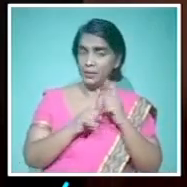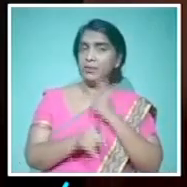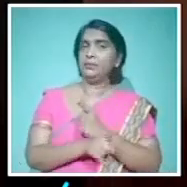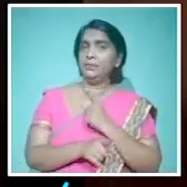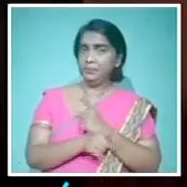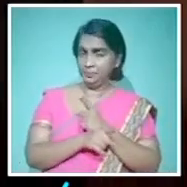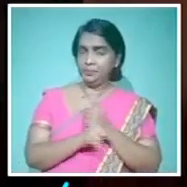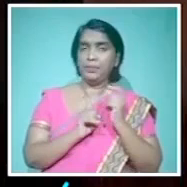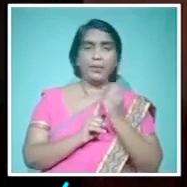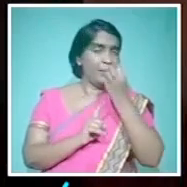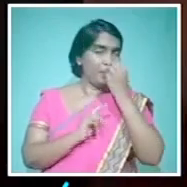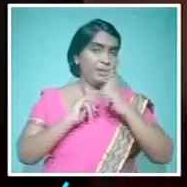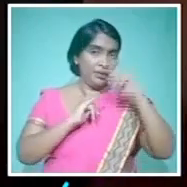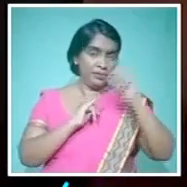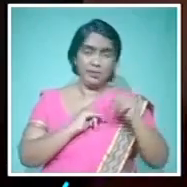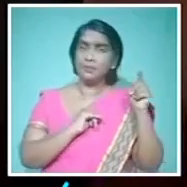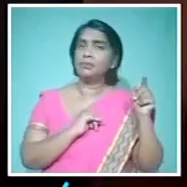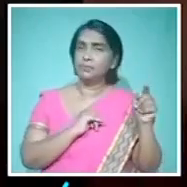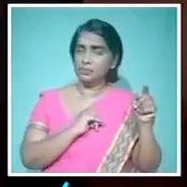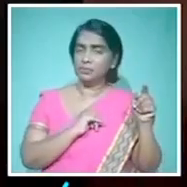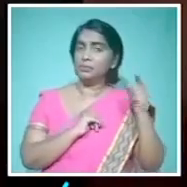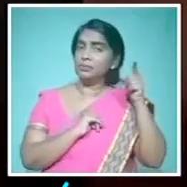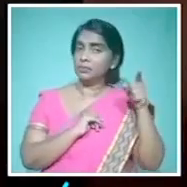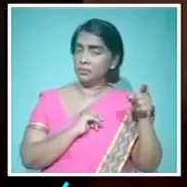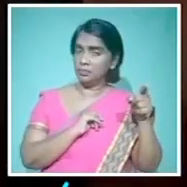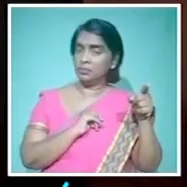දැන් පේරාදෙණිය විශ්වවිද්‍යාලය ගත්තාම එහි